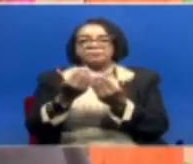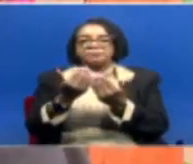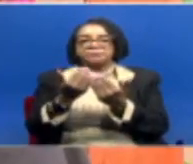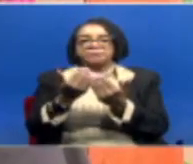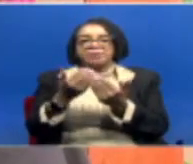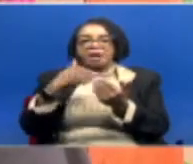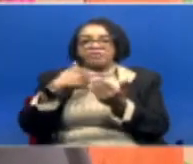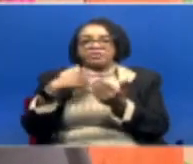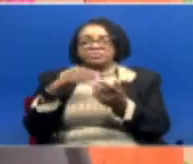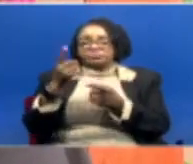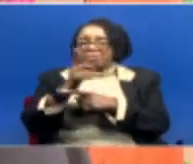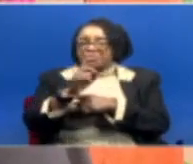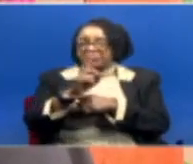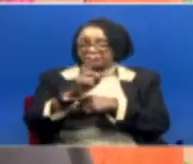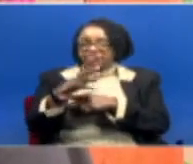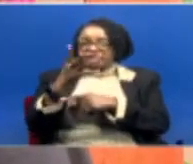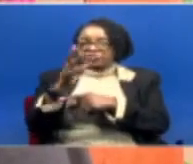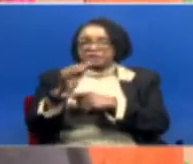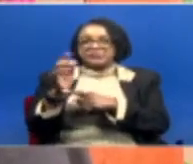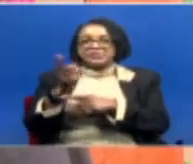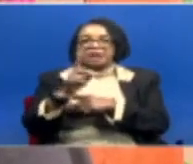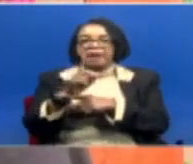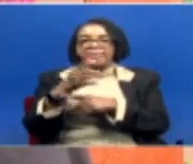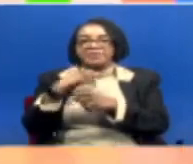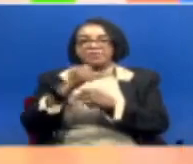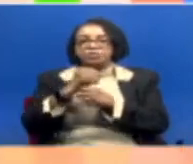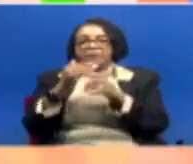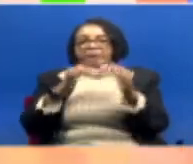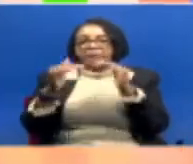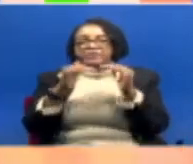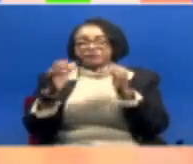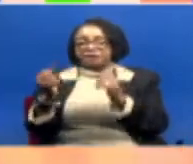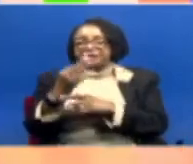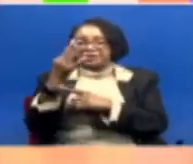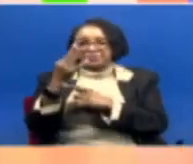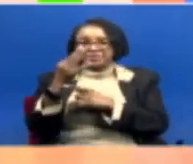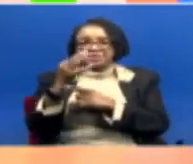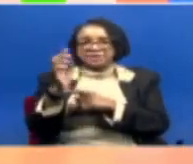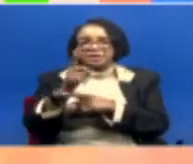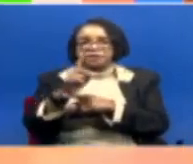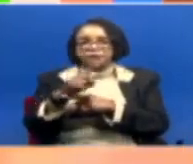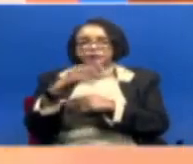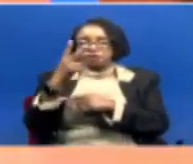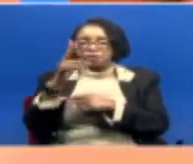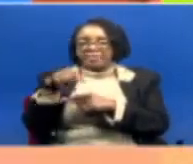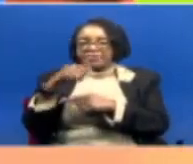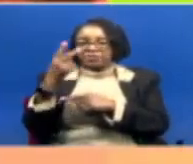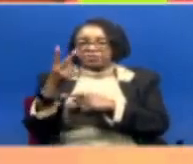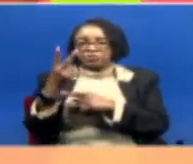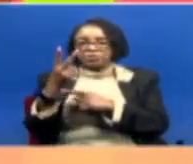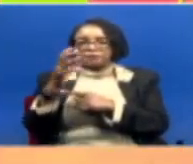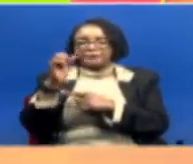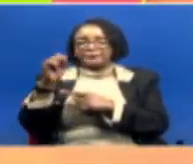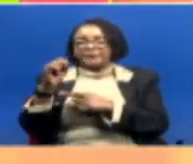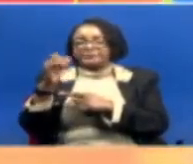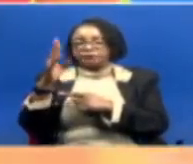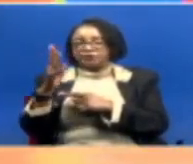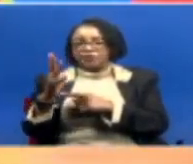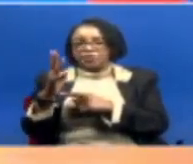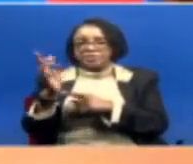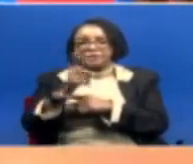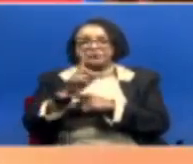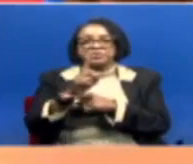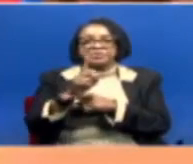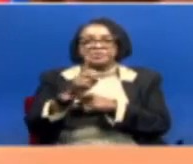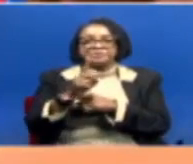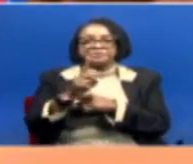40 seconds, 3x3 na average 13 seconds, 2x2 na average 5 to 4 seconds,